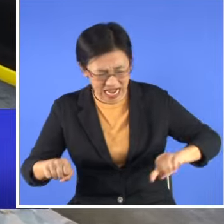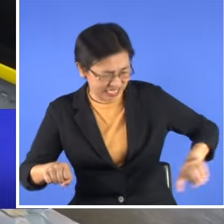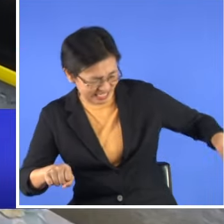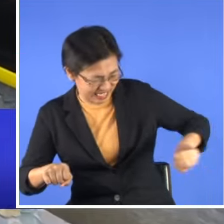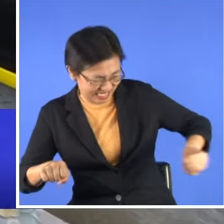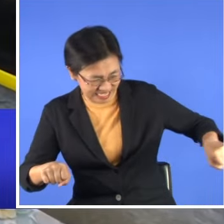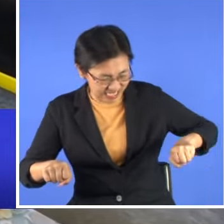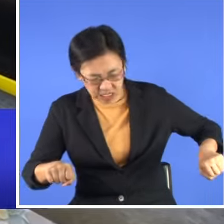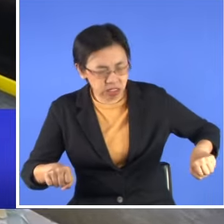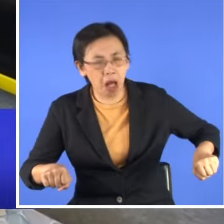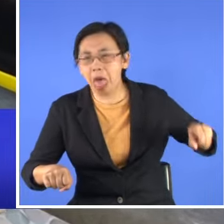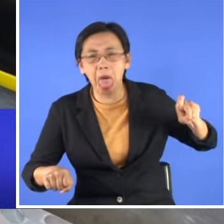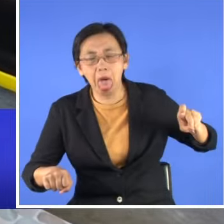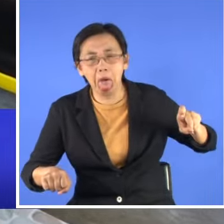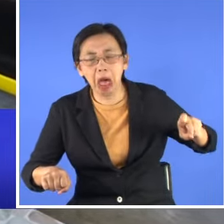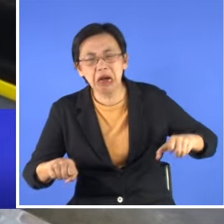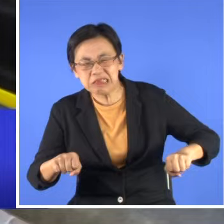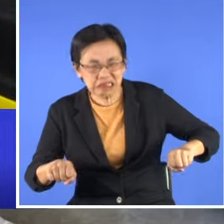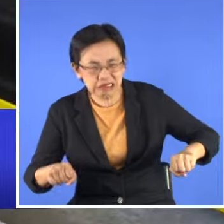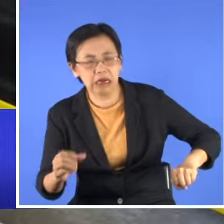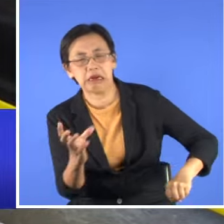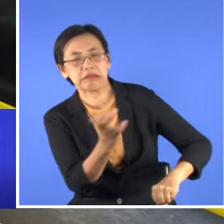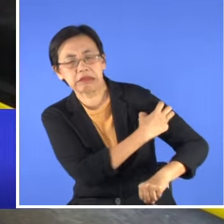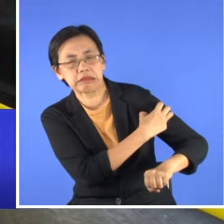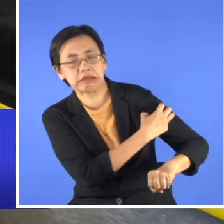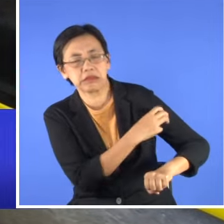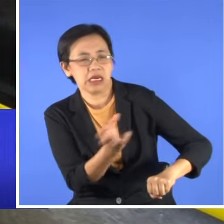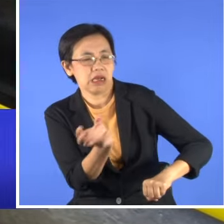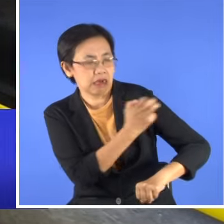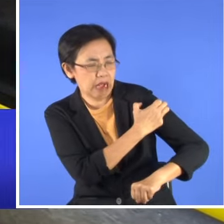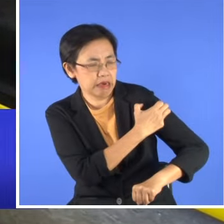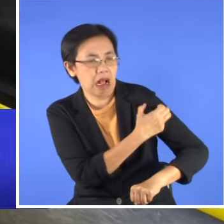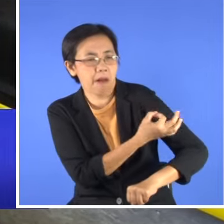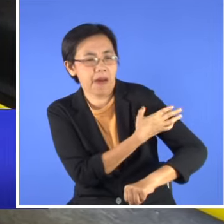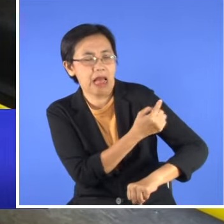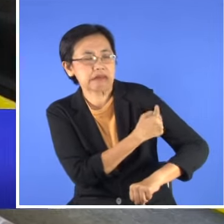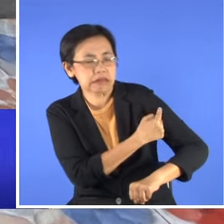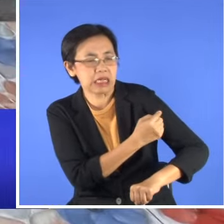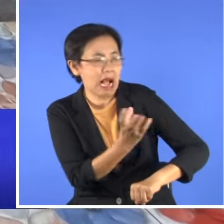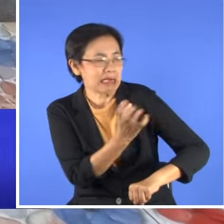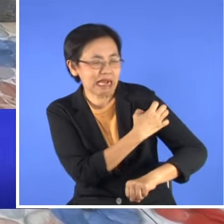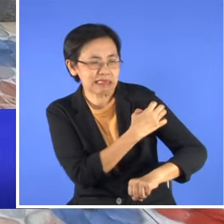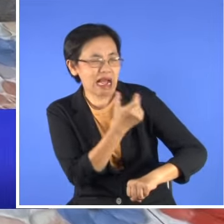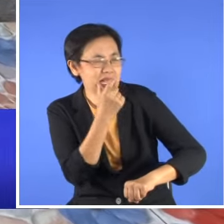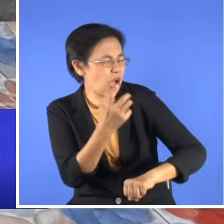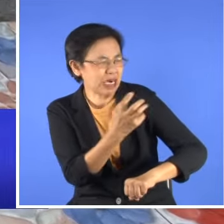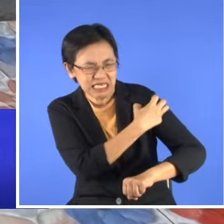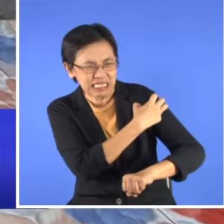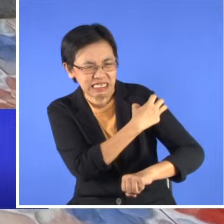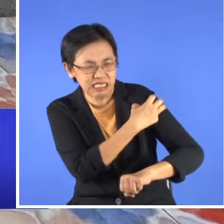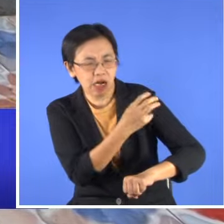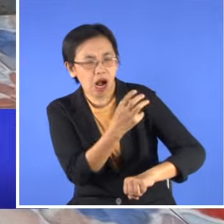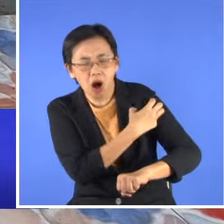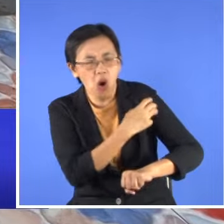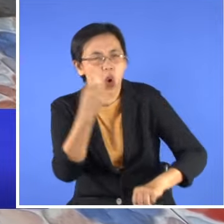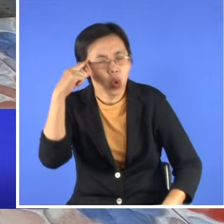ที่จะกันแต่ว่าสุดท้ายถูกลิงเนี่ยมันกัดเข้าให้บริเวณต้นแขนซ้ายอย่างที่ว่าเนี้ยลึกเลยนะจมเขี้ยวเลยนะครับรู้ทันที